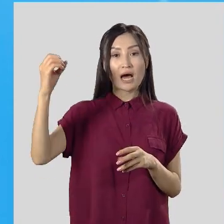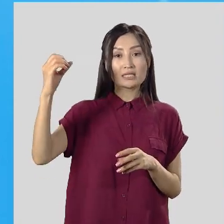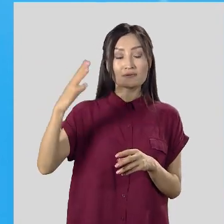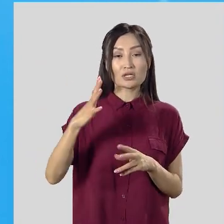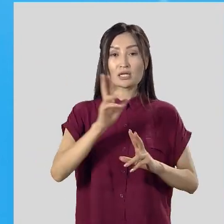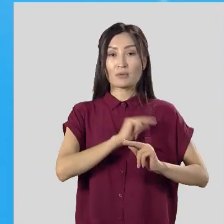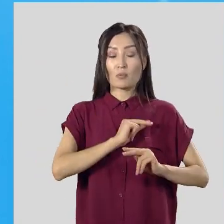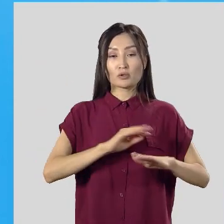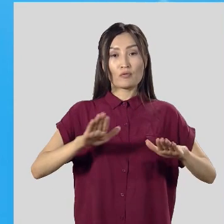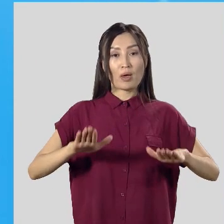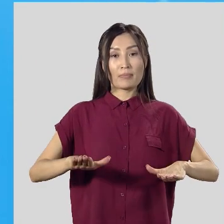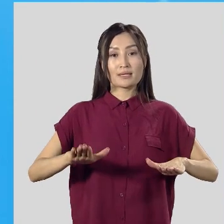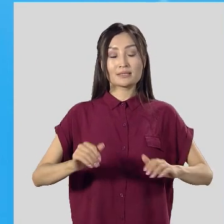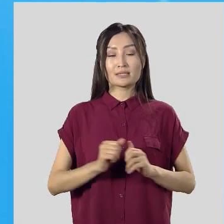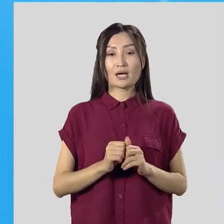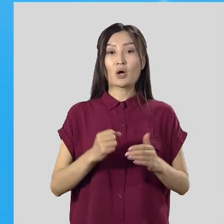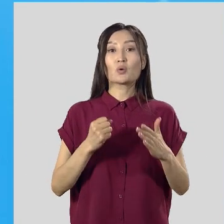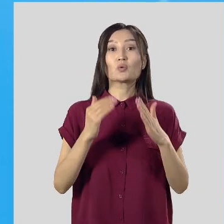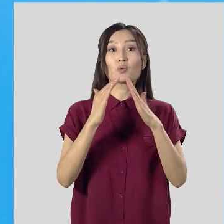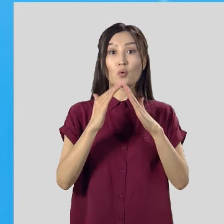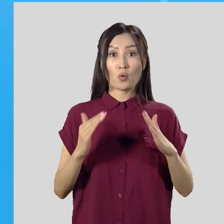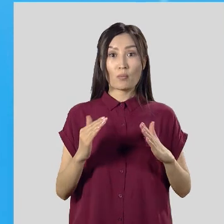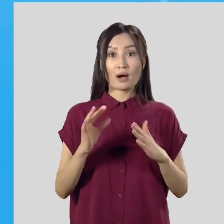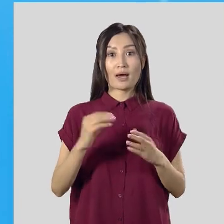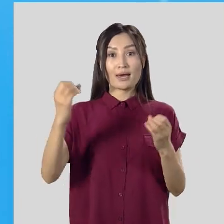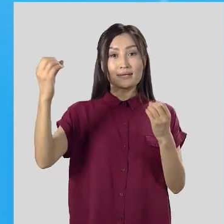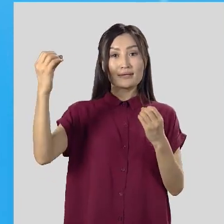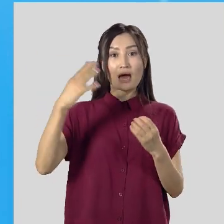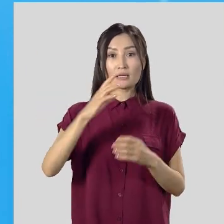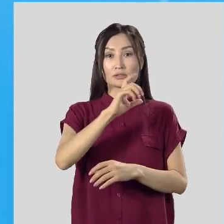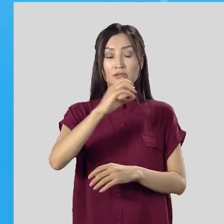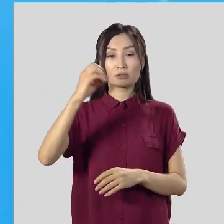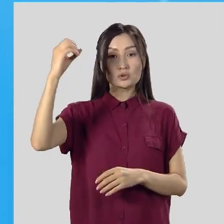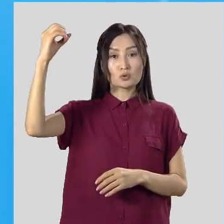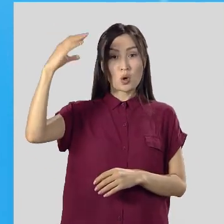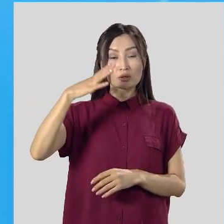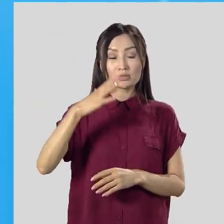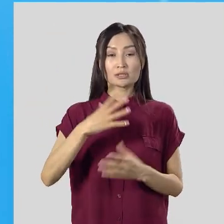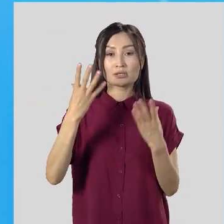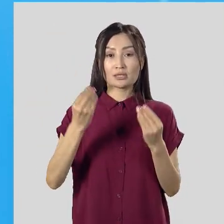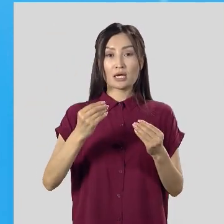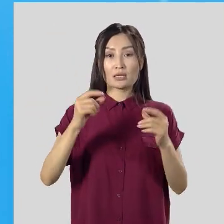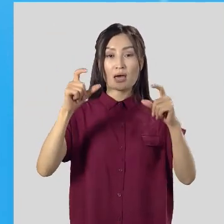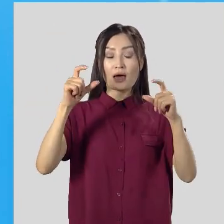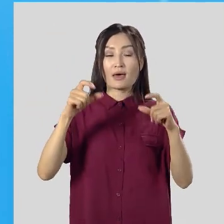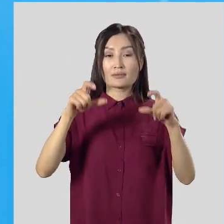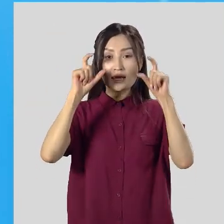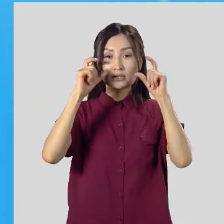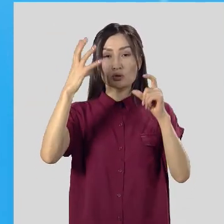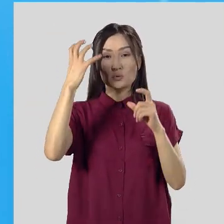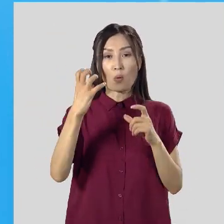освещением рабочего места, дома, а в яркий солнечный день носить темные